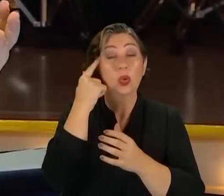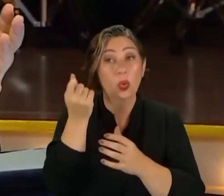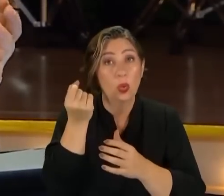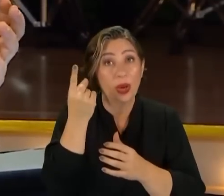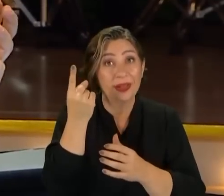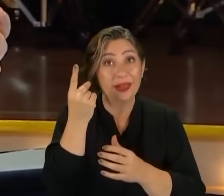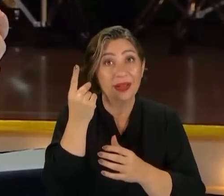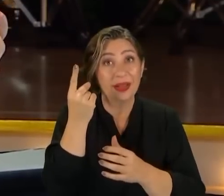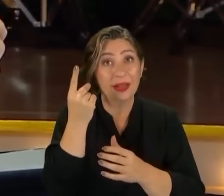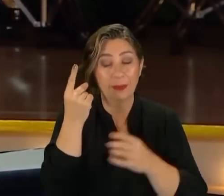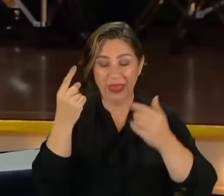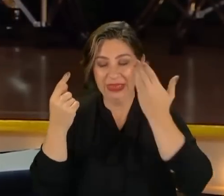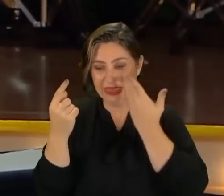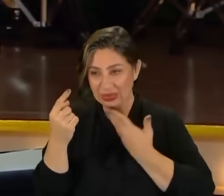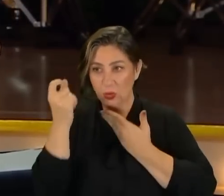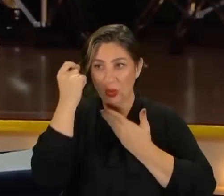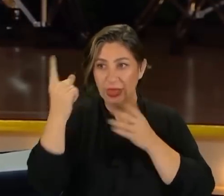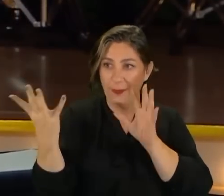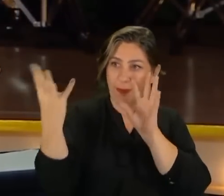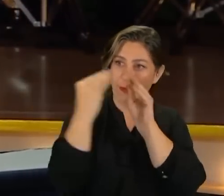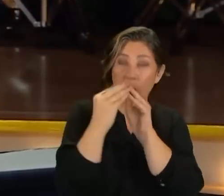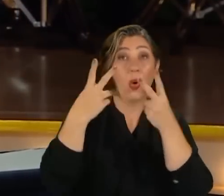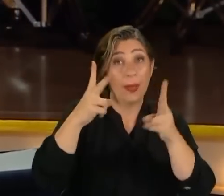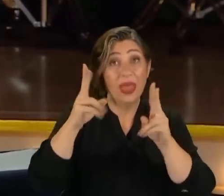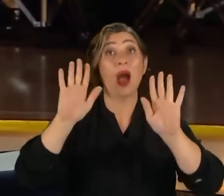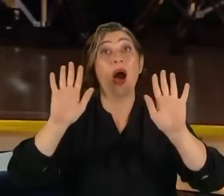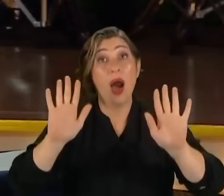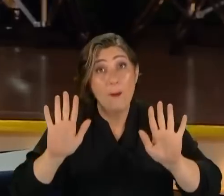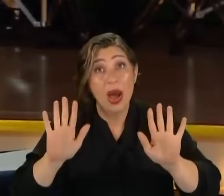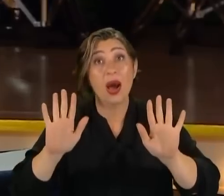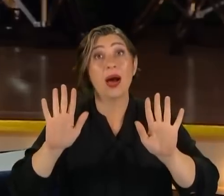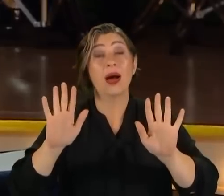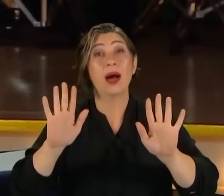üreteni bir araya gelebilirler. Ama bu